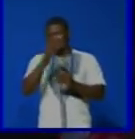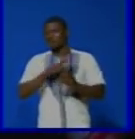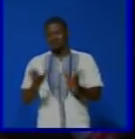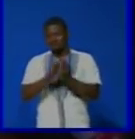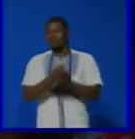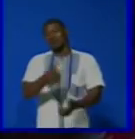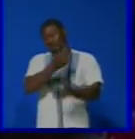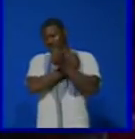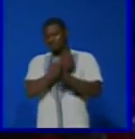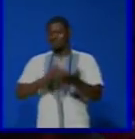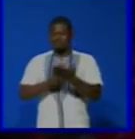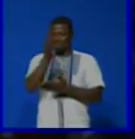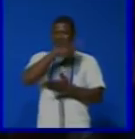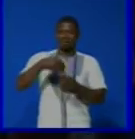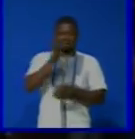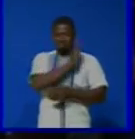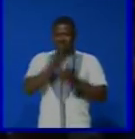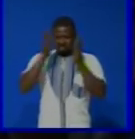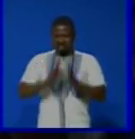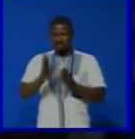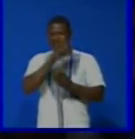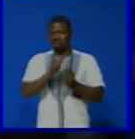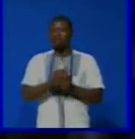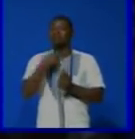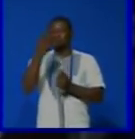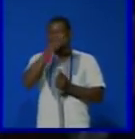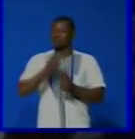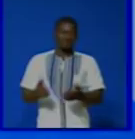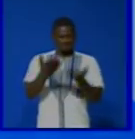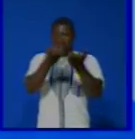programme, il surfe sur leur colère contre la corruption et l'insécurité.